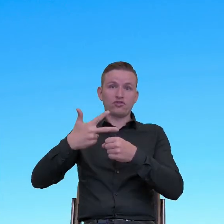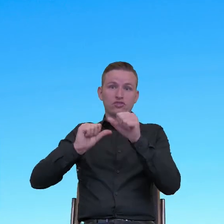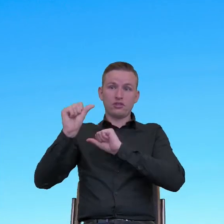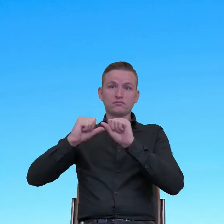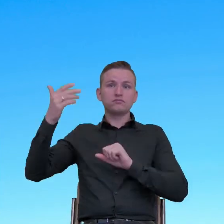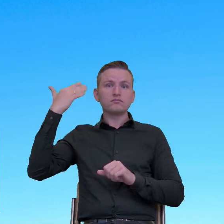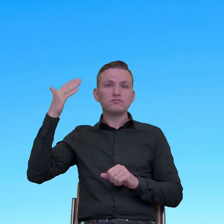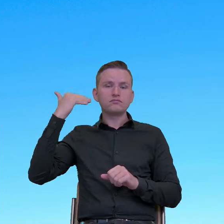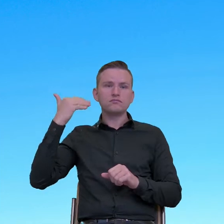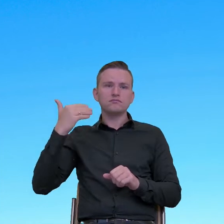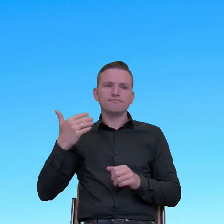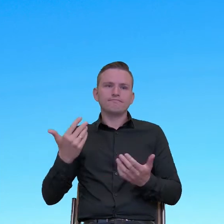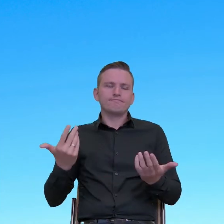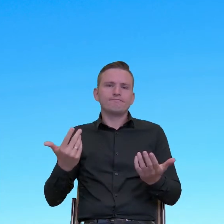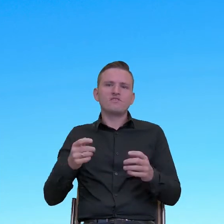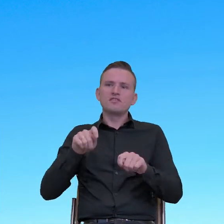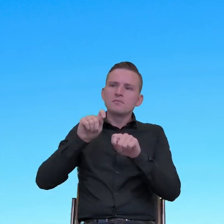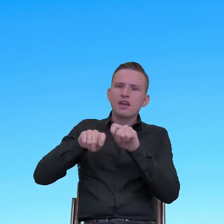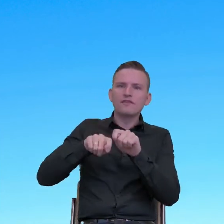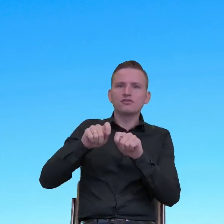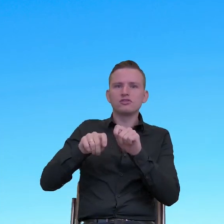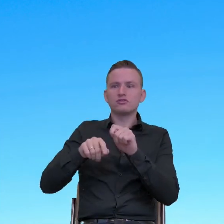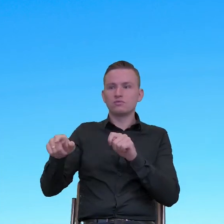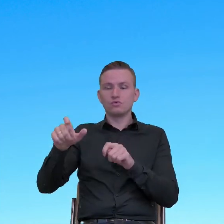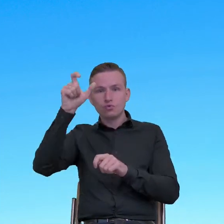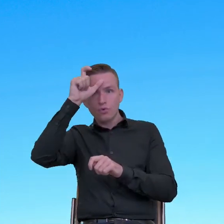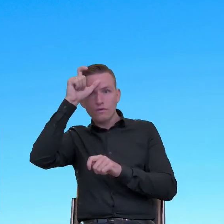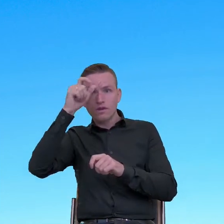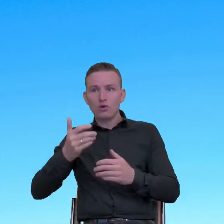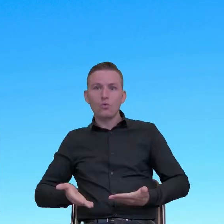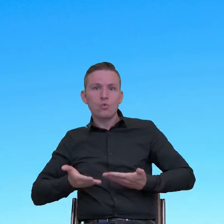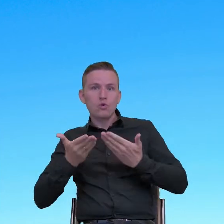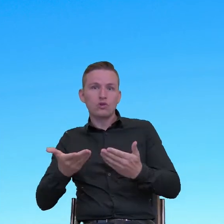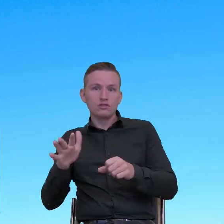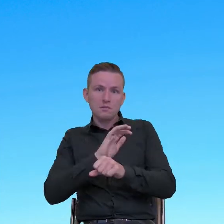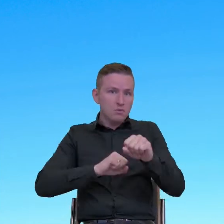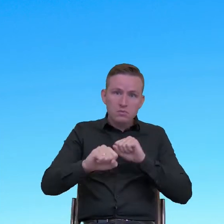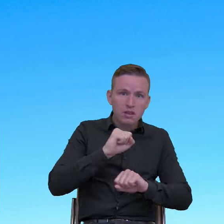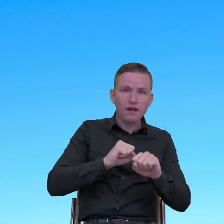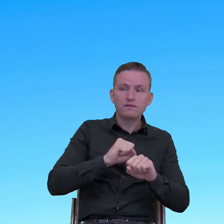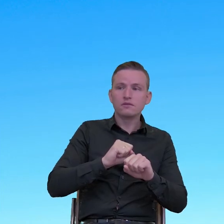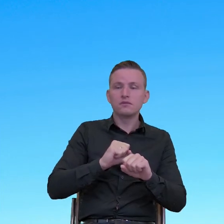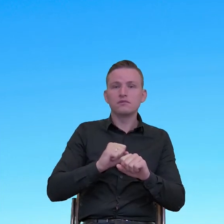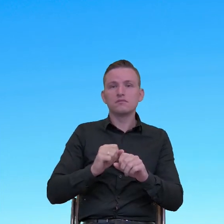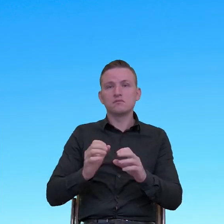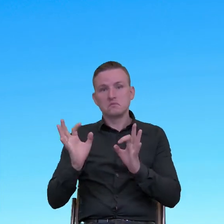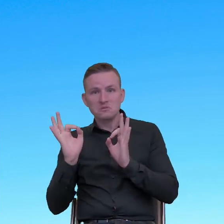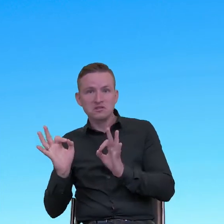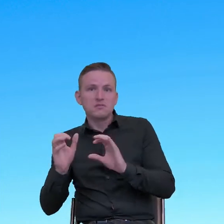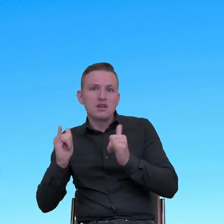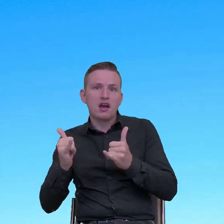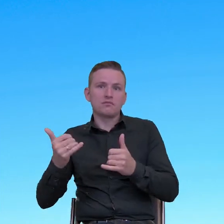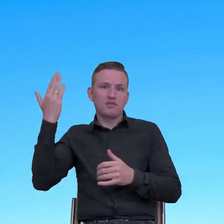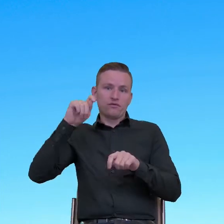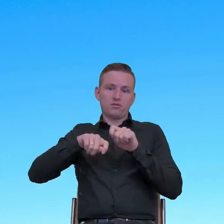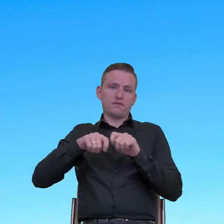do tego, żeby sprawdzić, że przyjdzie na świat osoba z niepełnosprawnością i dla wszystkich to było dużym szokiem. Dla mojej mamy na pewno tym bardziej,